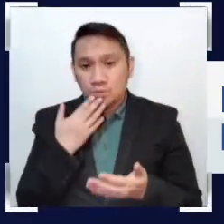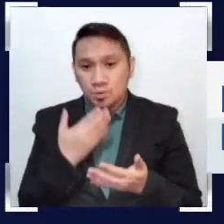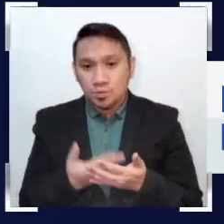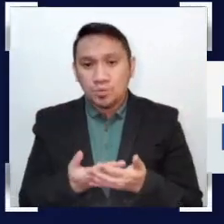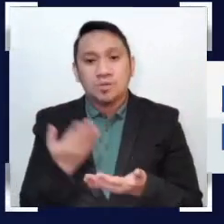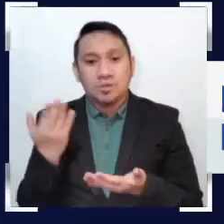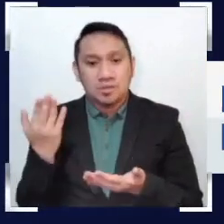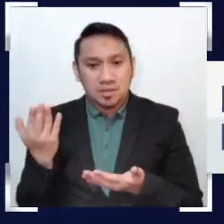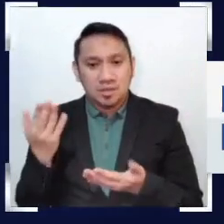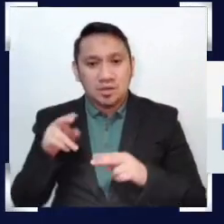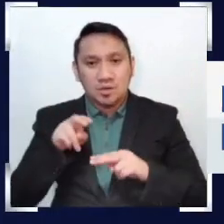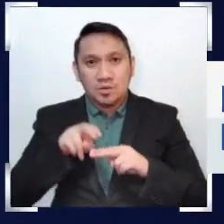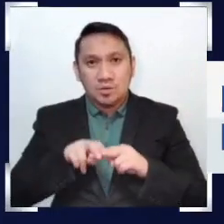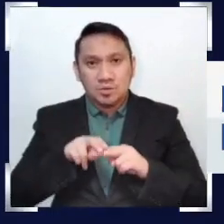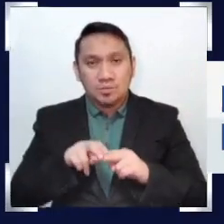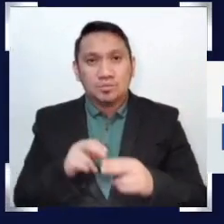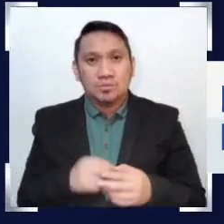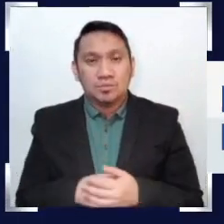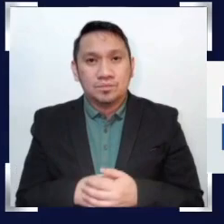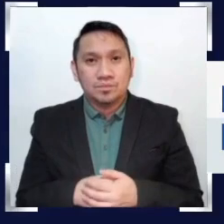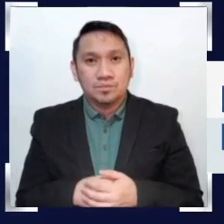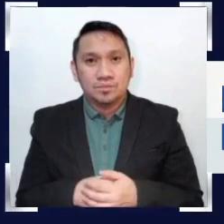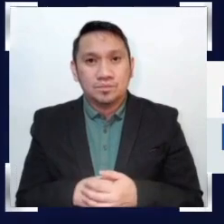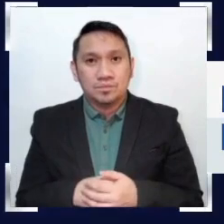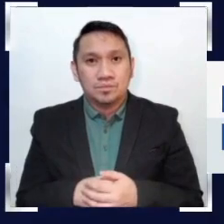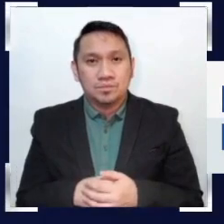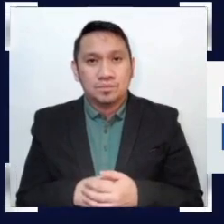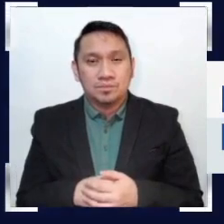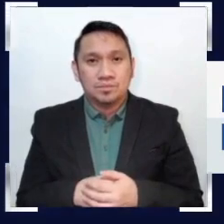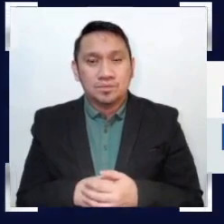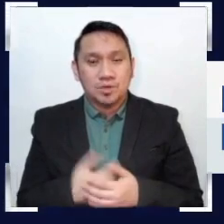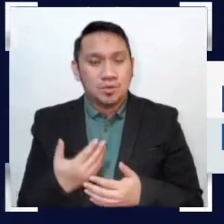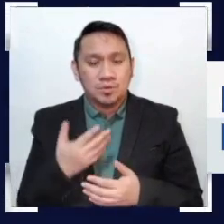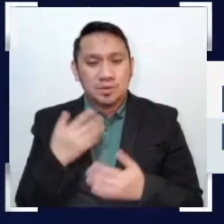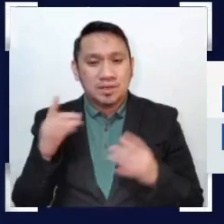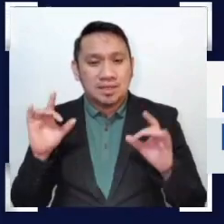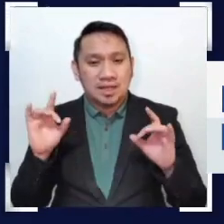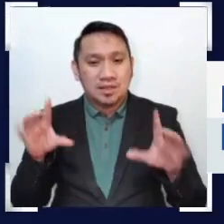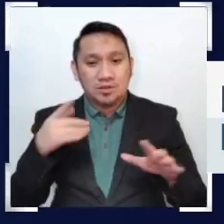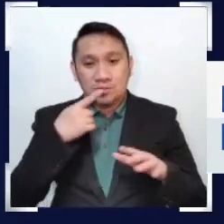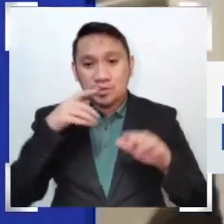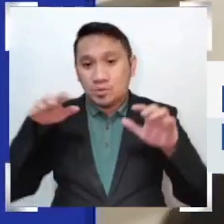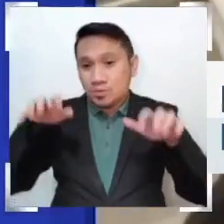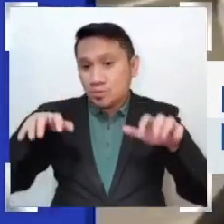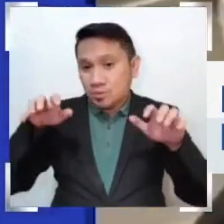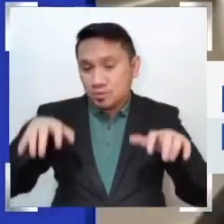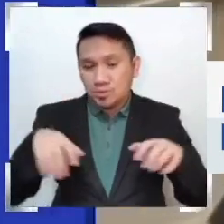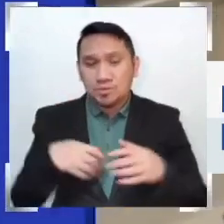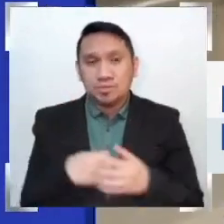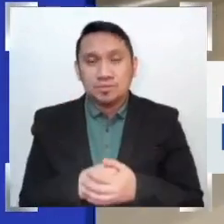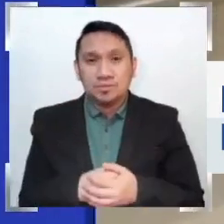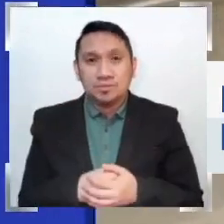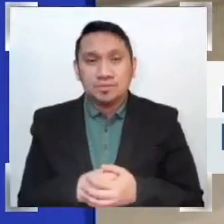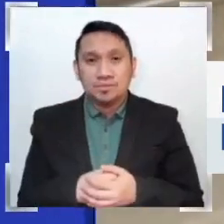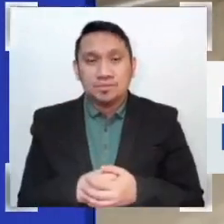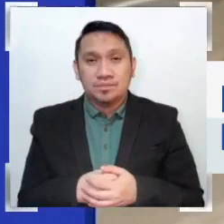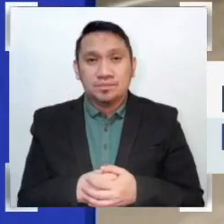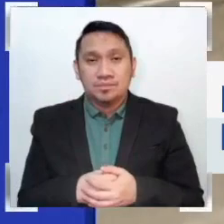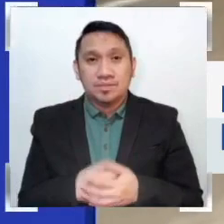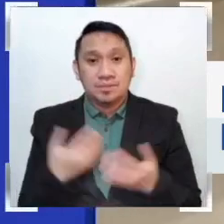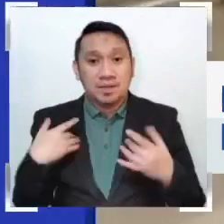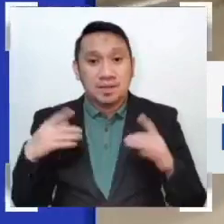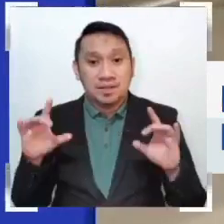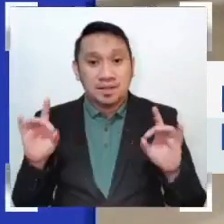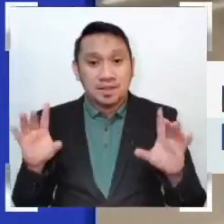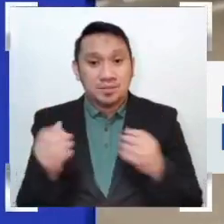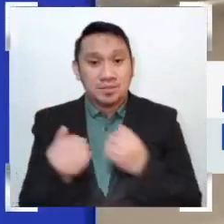time, no? Yung bagsak ng ulan, no? Siyempre medyo paniki na ang dating ng tao. Bukod sa banta sa kaligtasan ng